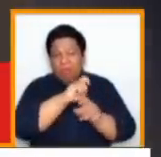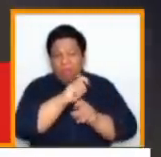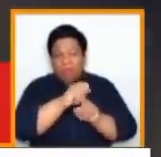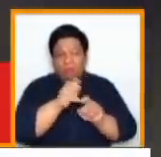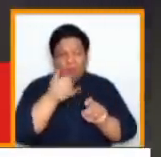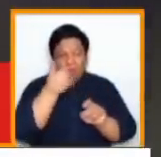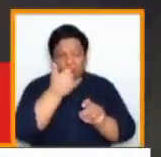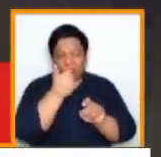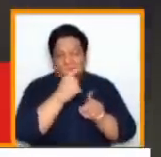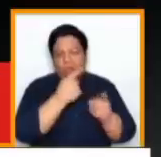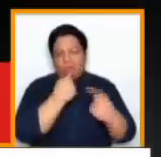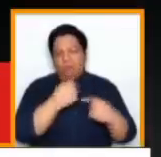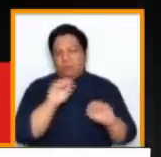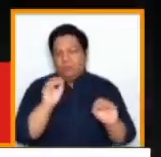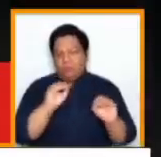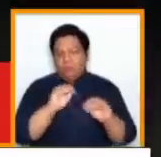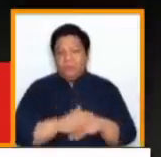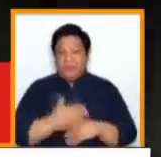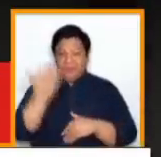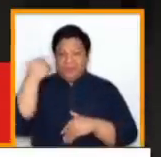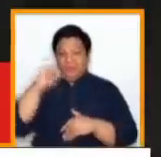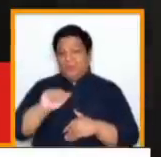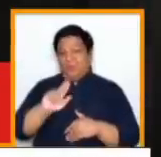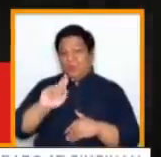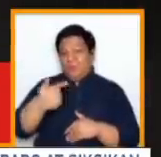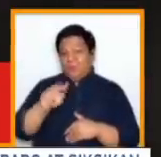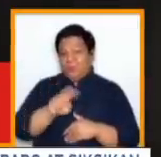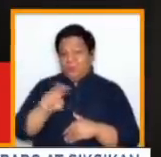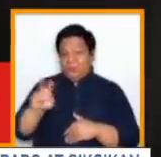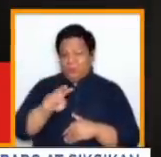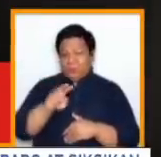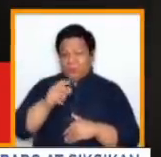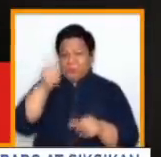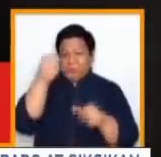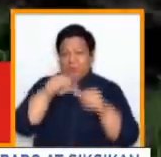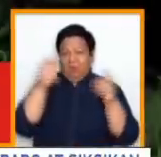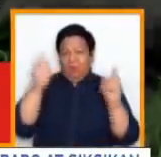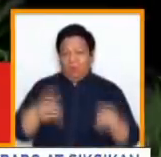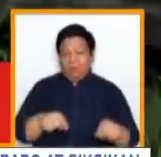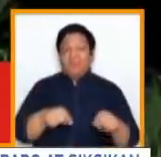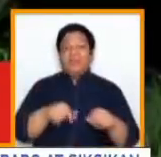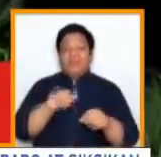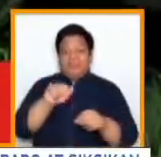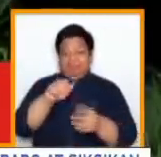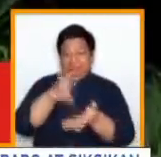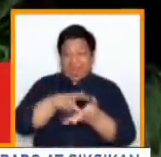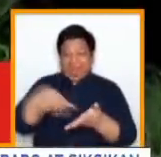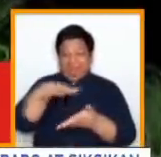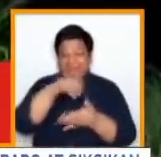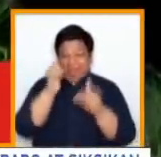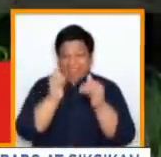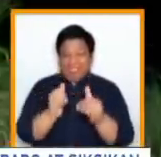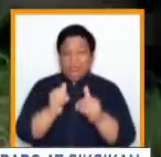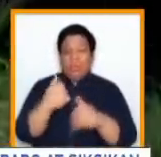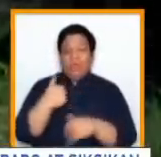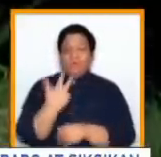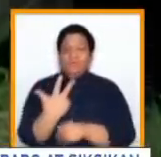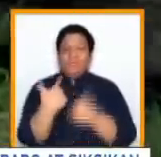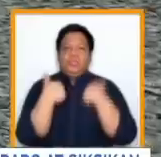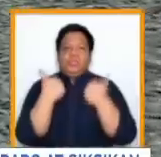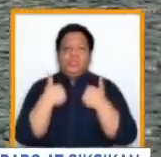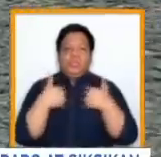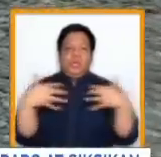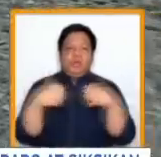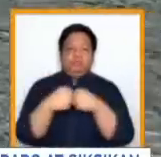22 ng Agosto, tatlong teenager ang nasagasaan ng tren sa kaparehong barangay habang naglalakad sa riles. Sabi noon ng